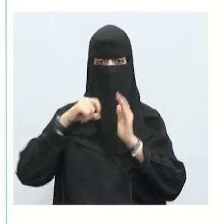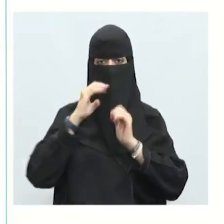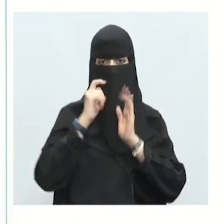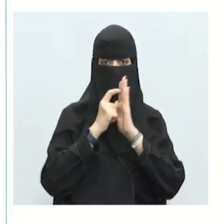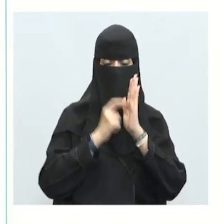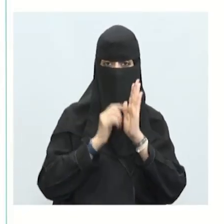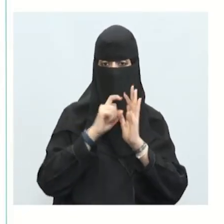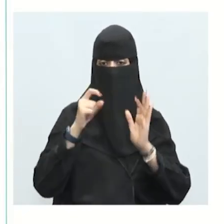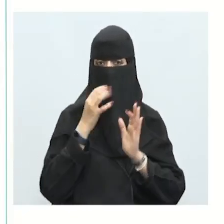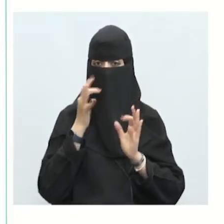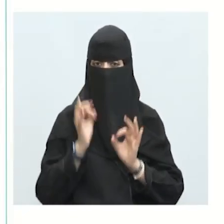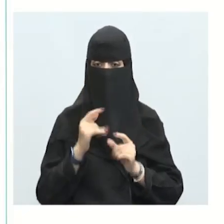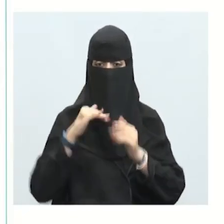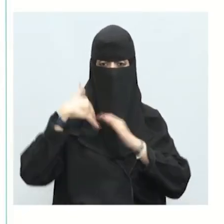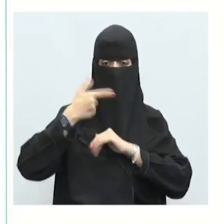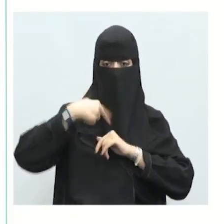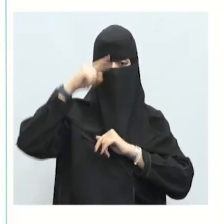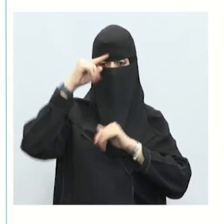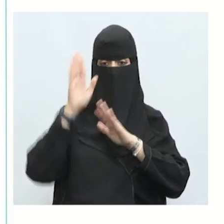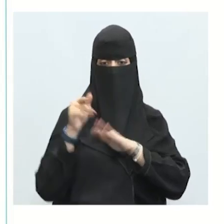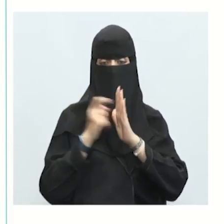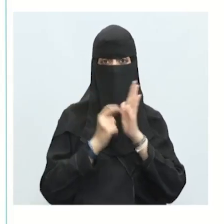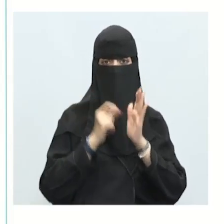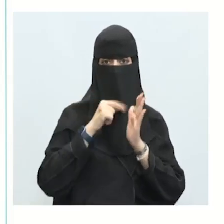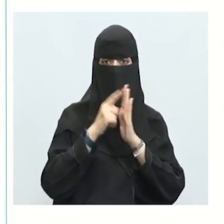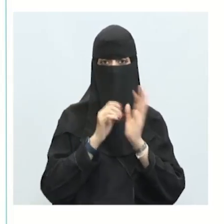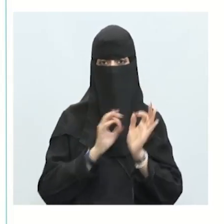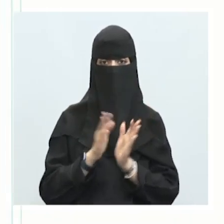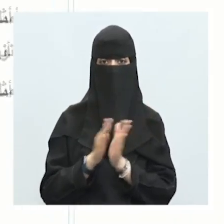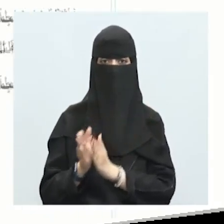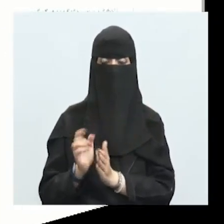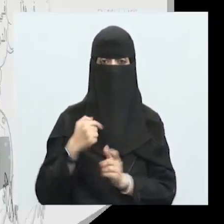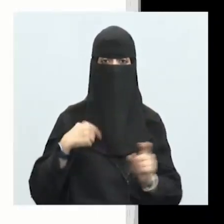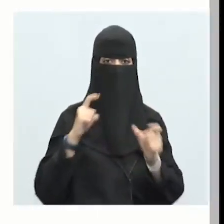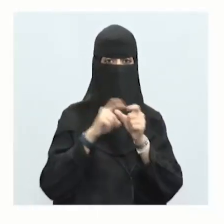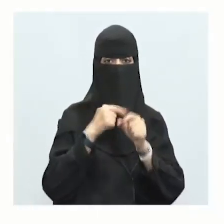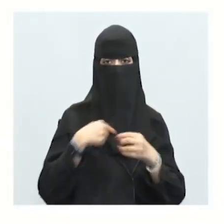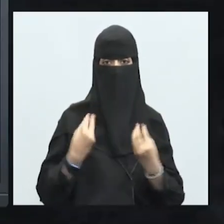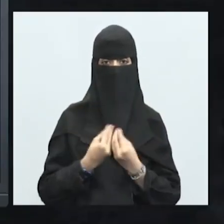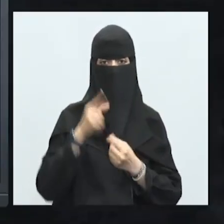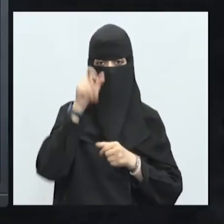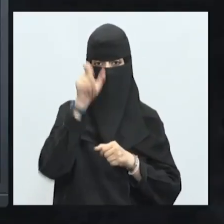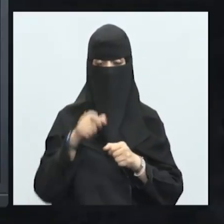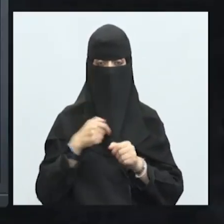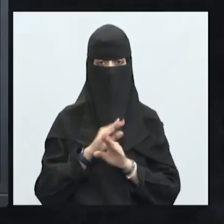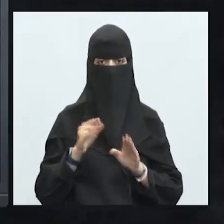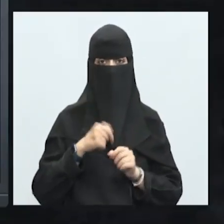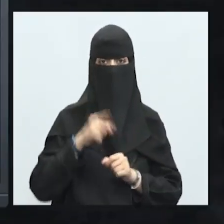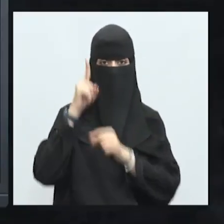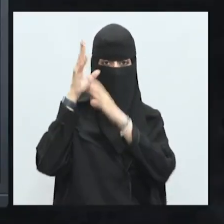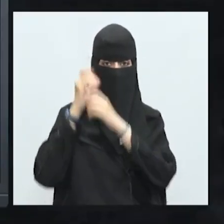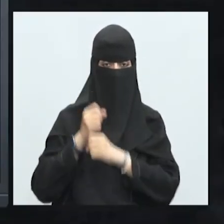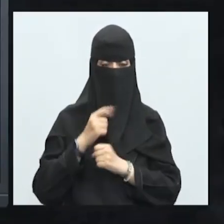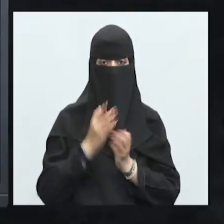الشرطيه البسيطه ثم امثله على الجمل الشرطيه الى هنا نصل الى نهايه درسنا هذا وصلى الله على